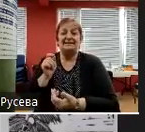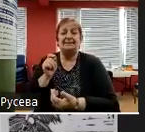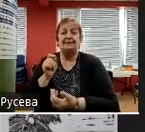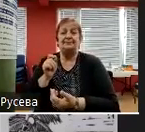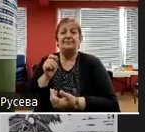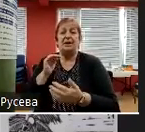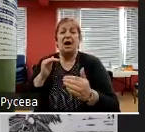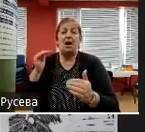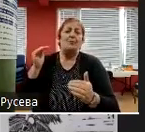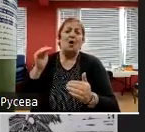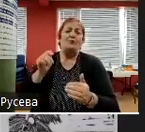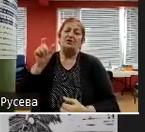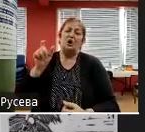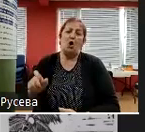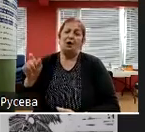повече хора.